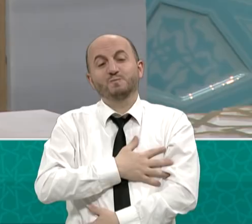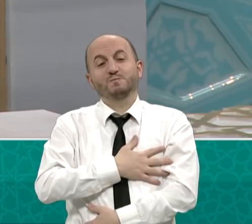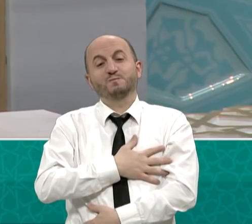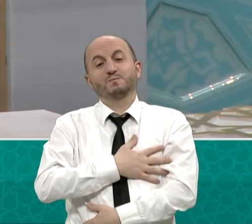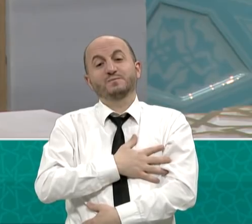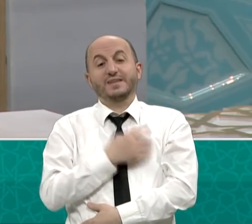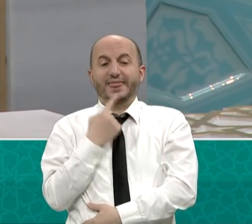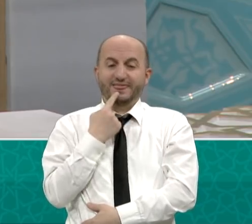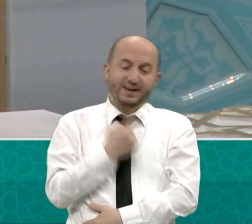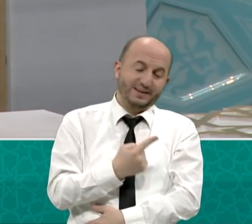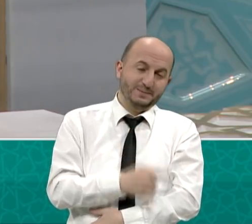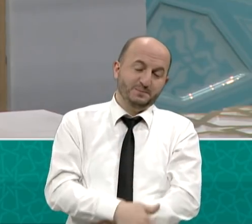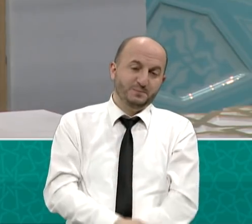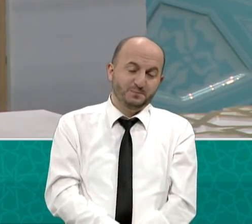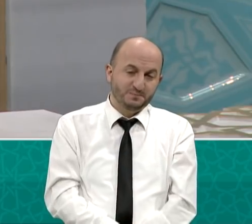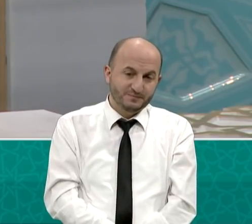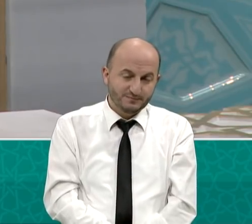selamun aleyküm de.